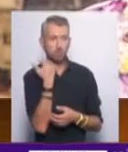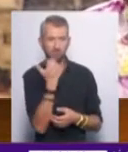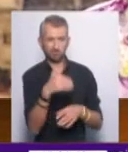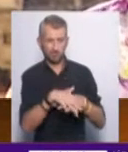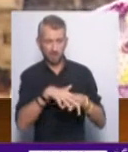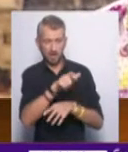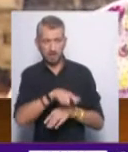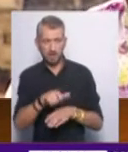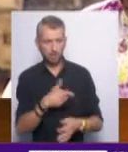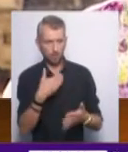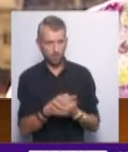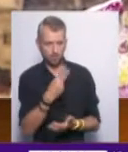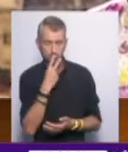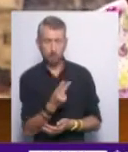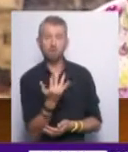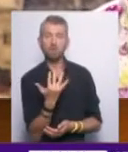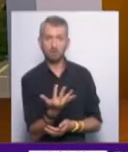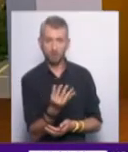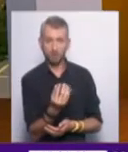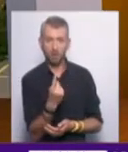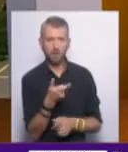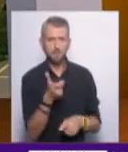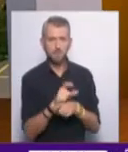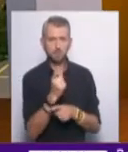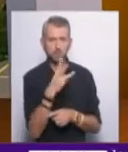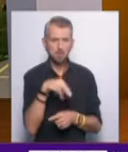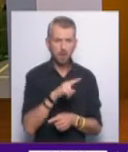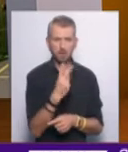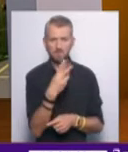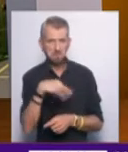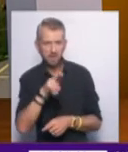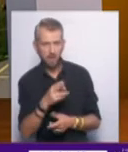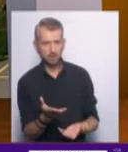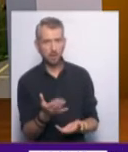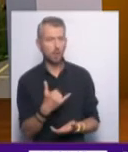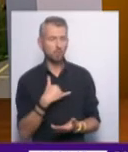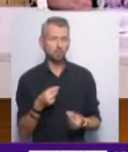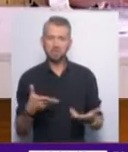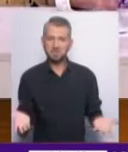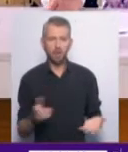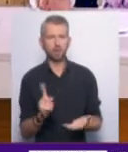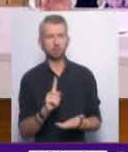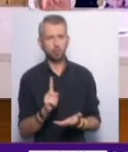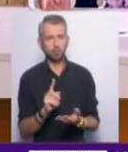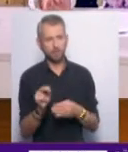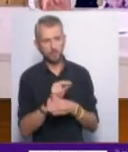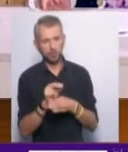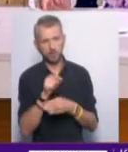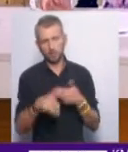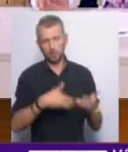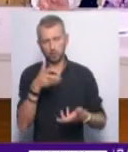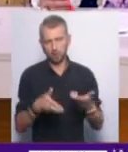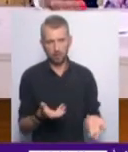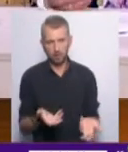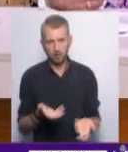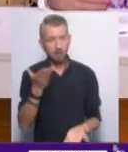бачите, от така-то там мільярд, більше мільярда, 2 мільярди. В нас нема грошей на те, щоб відновити це розриття.